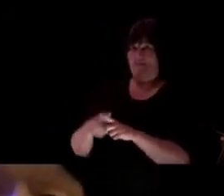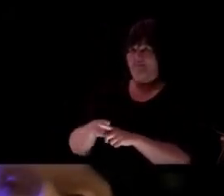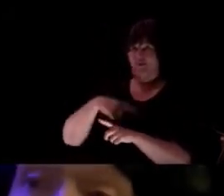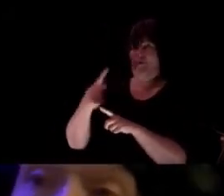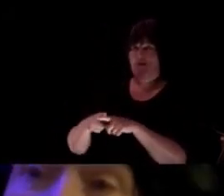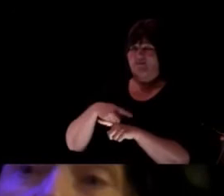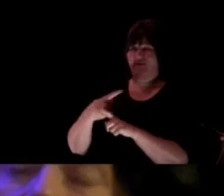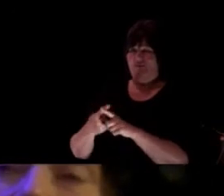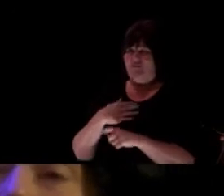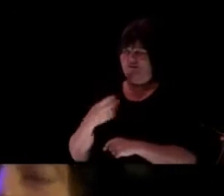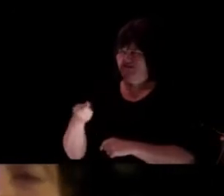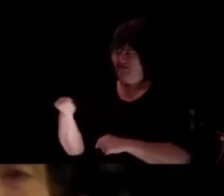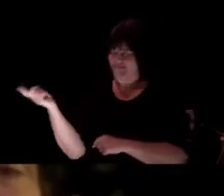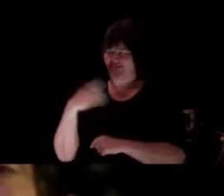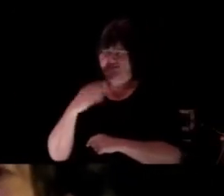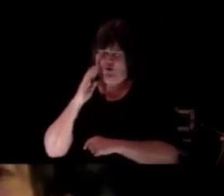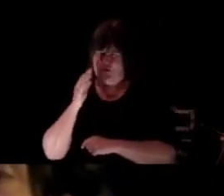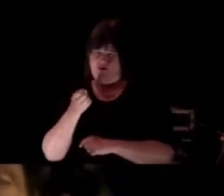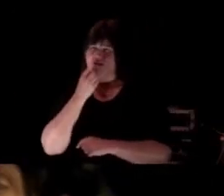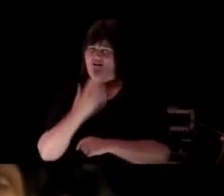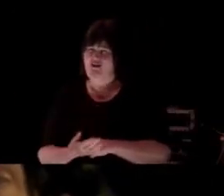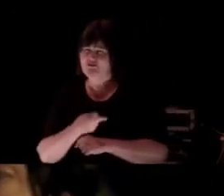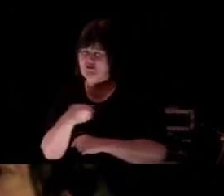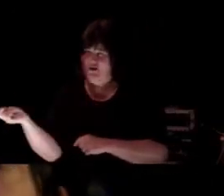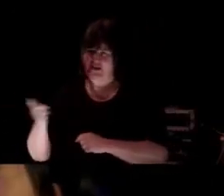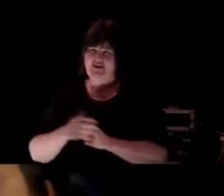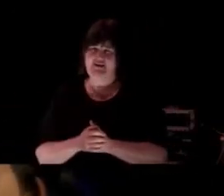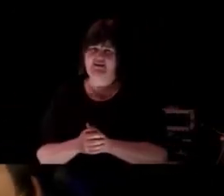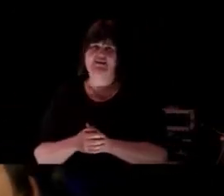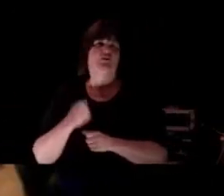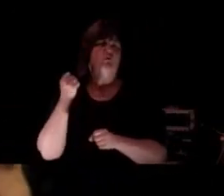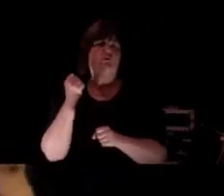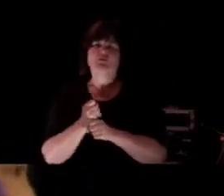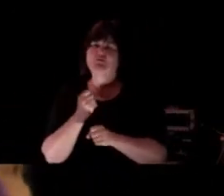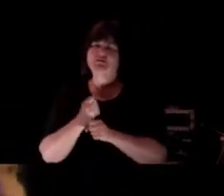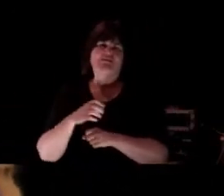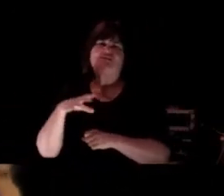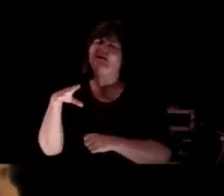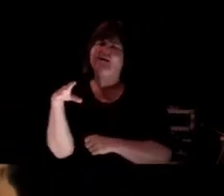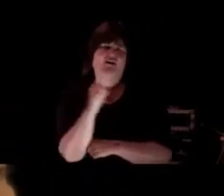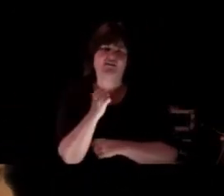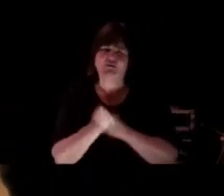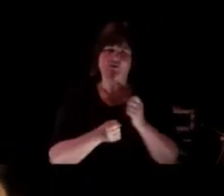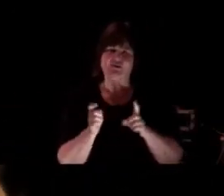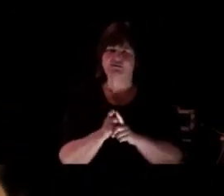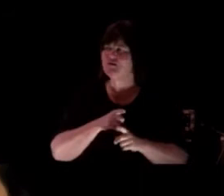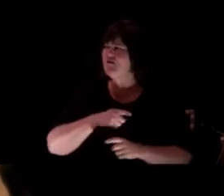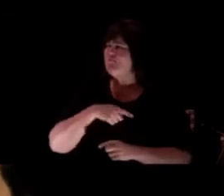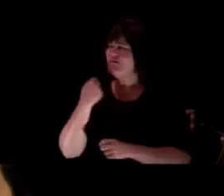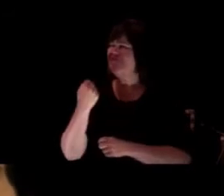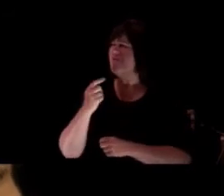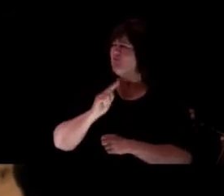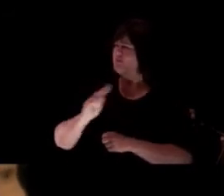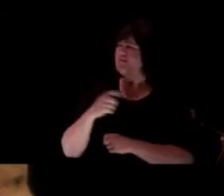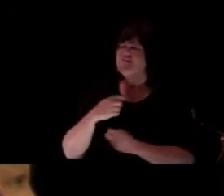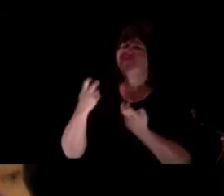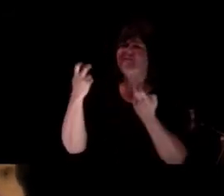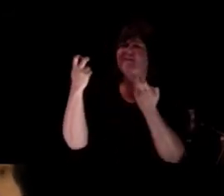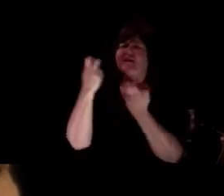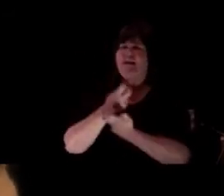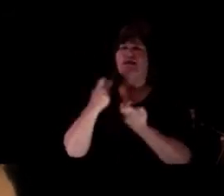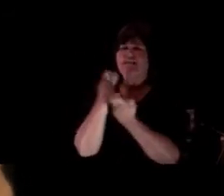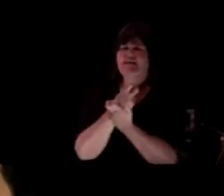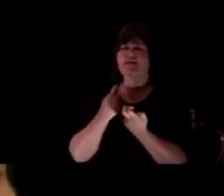Og de hører det, sant? Og det gjelder sikkert ikke alle. Men vi har nok, vi leter nok for tiden etter den forskningen der barn har